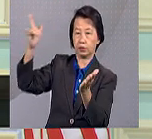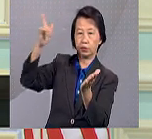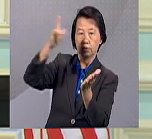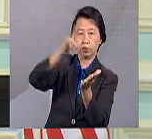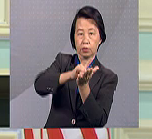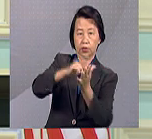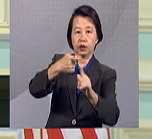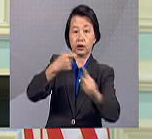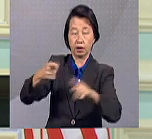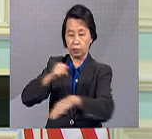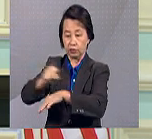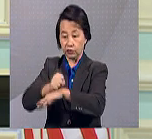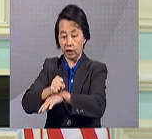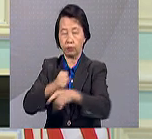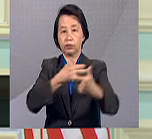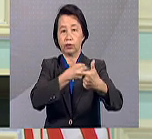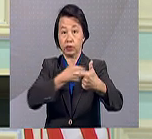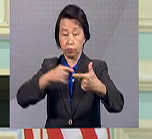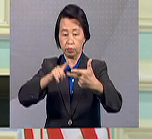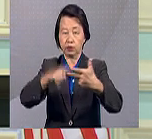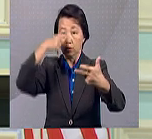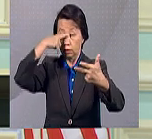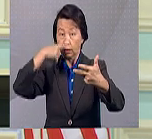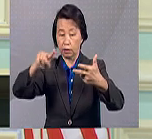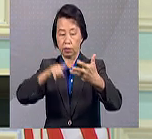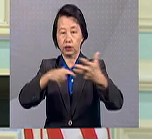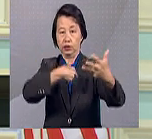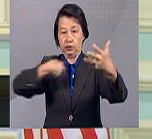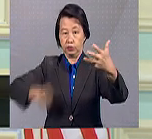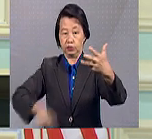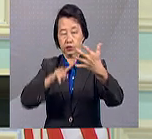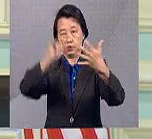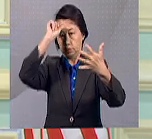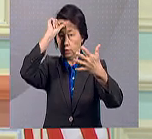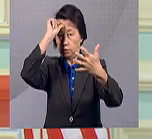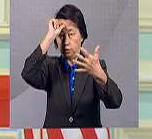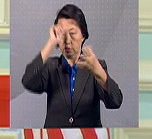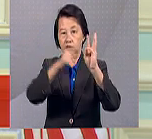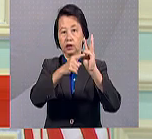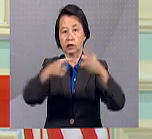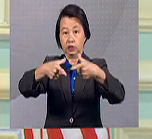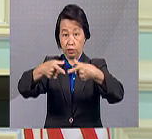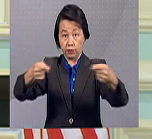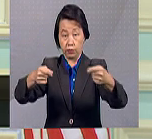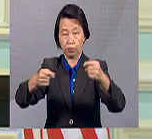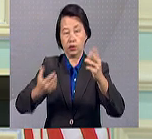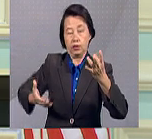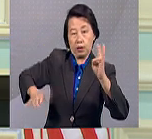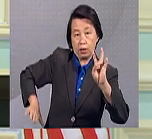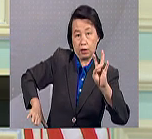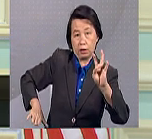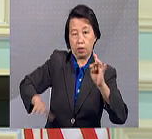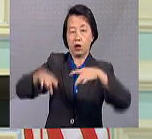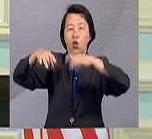dari Singapura, Indonesia, Thailand, China, India, Jepun, Bangladesh